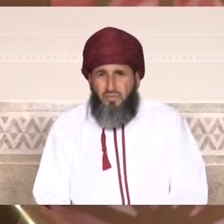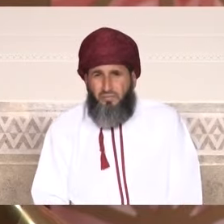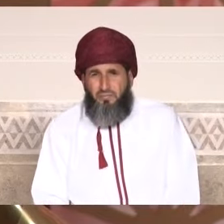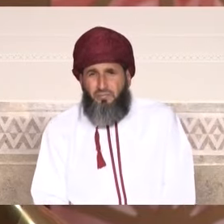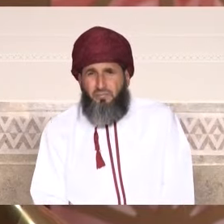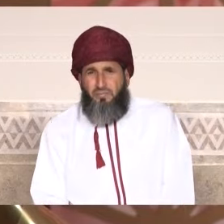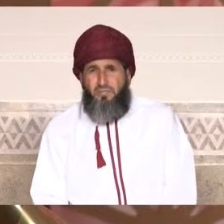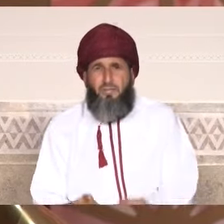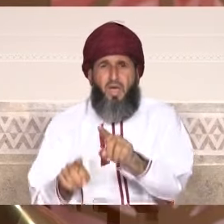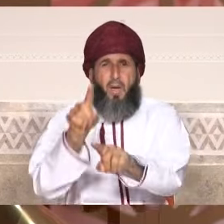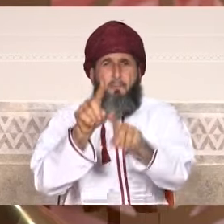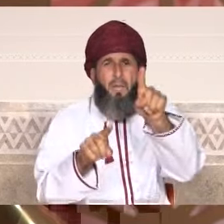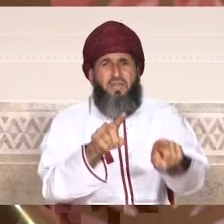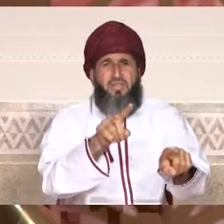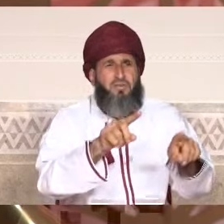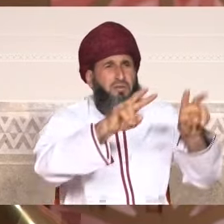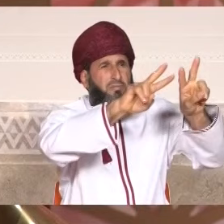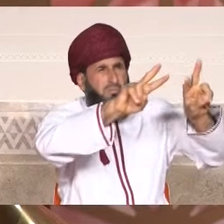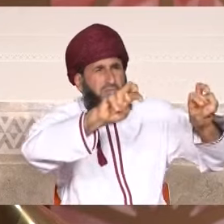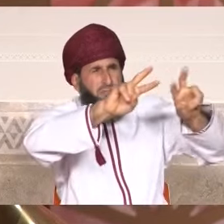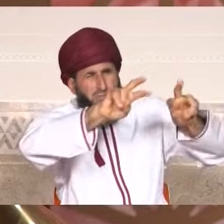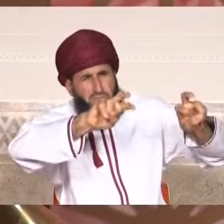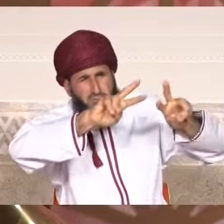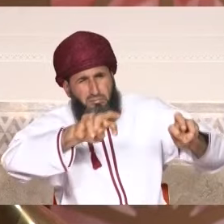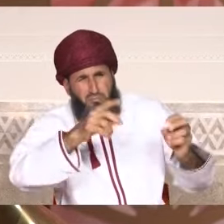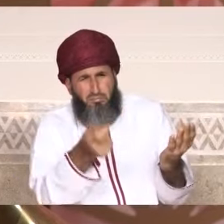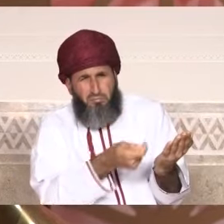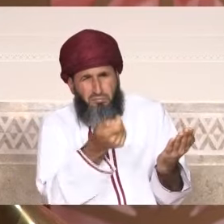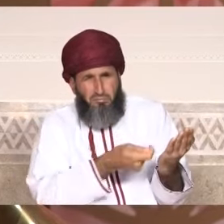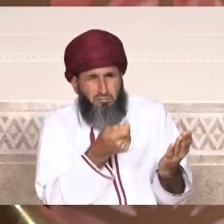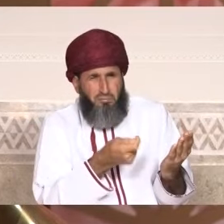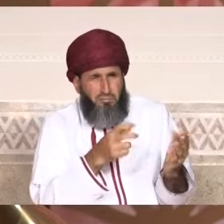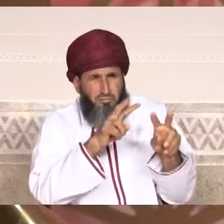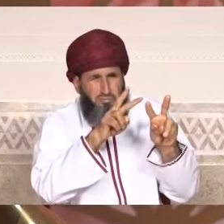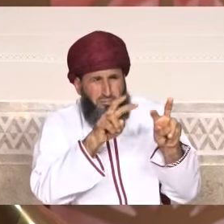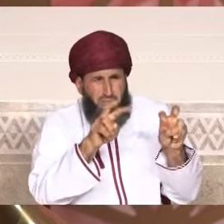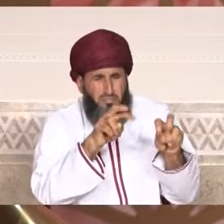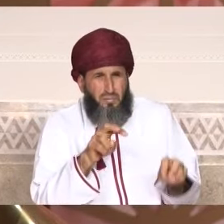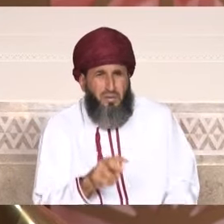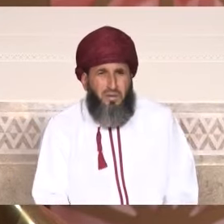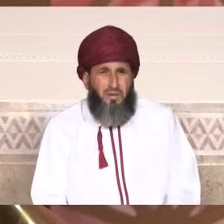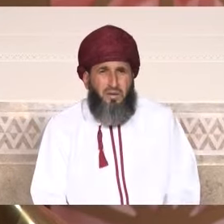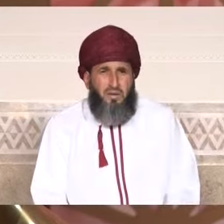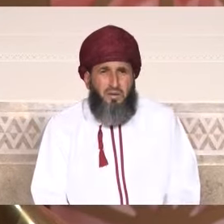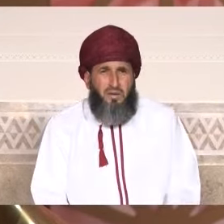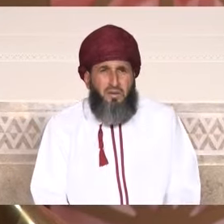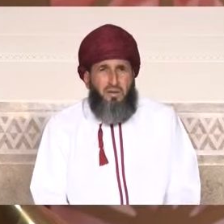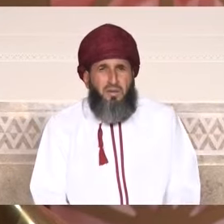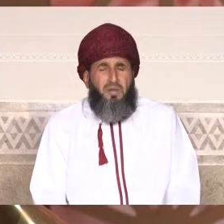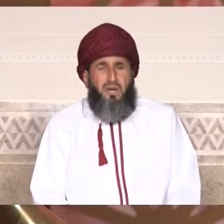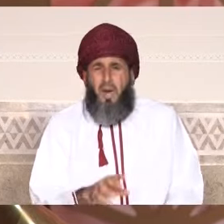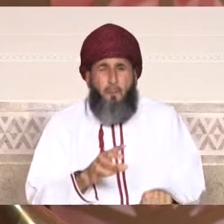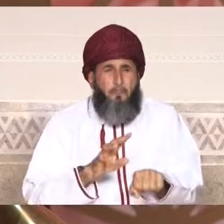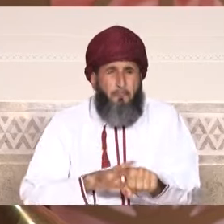أيضا يعني بعض الباحثين، وهي يعني بفحصي البسيط مضطردة. أنه متى